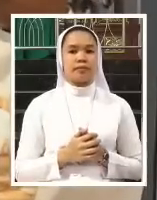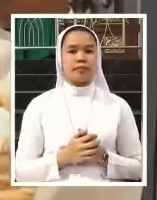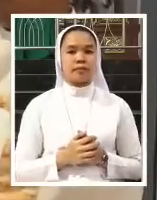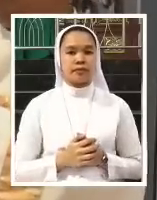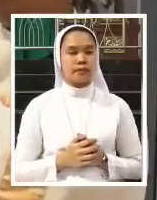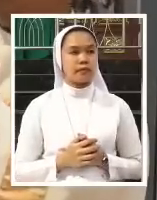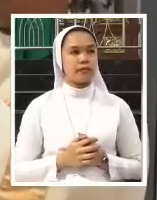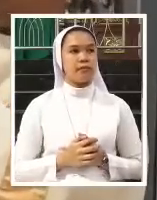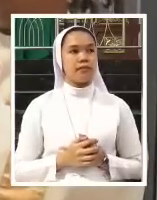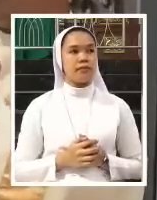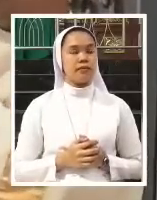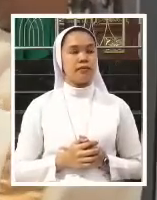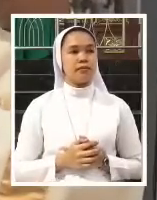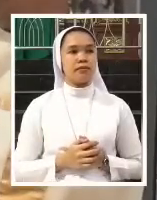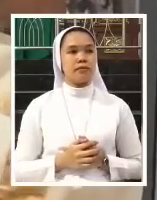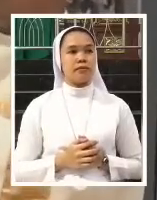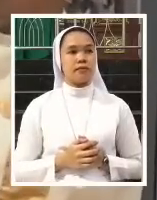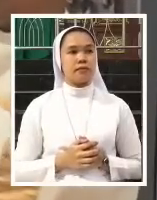kagurangan.